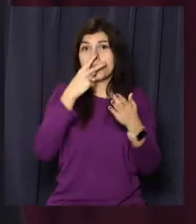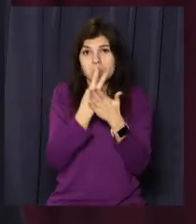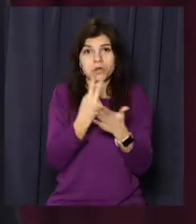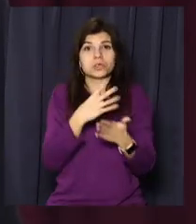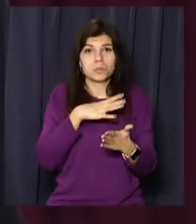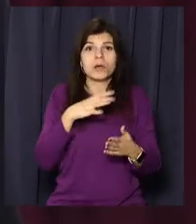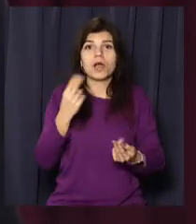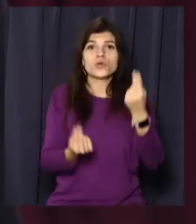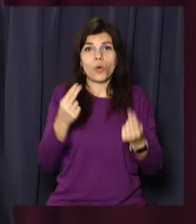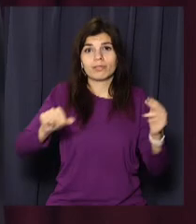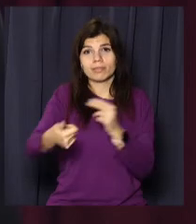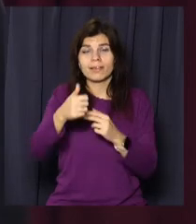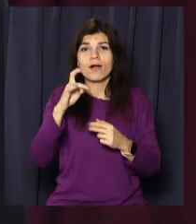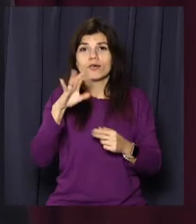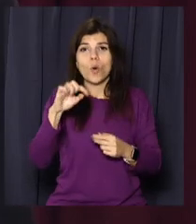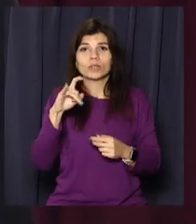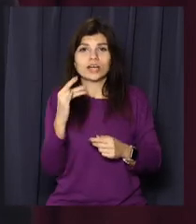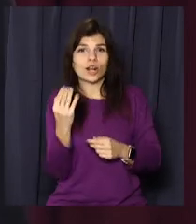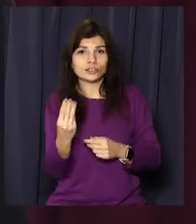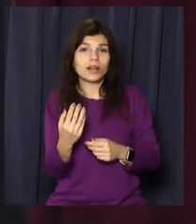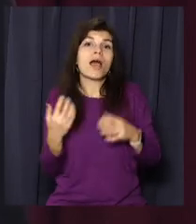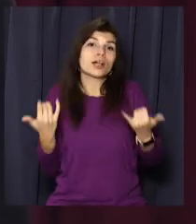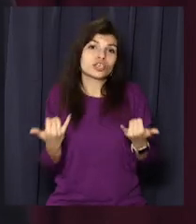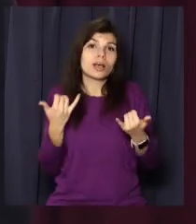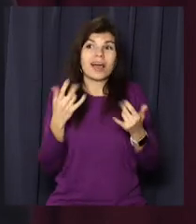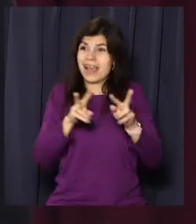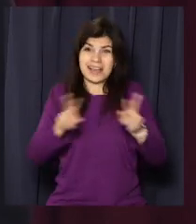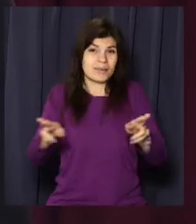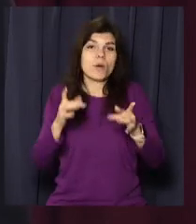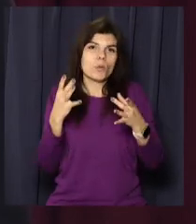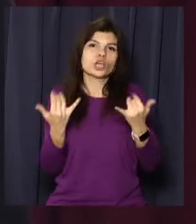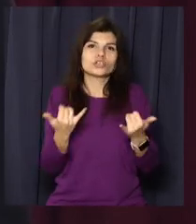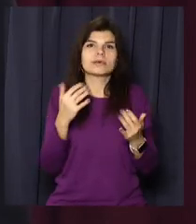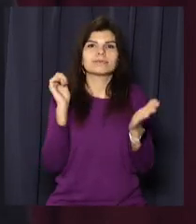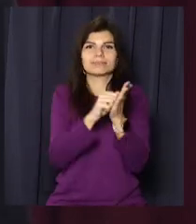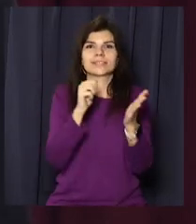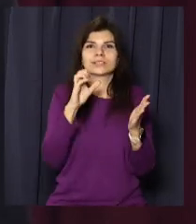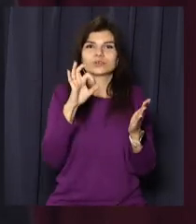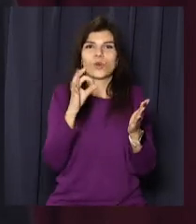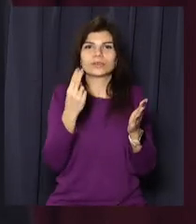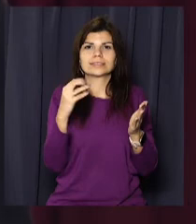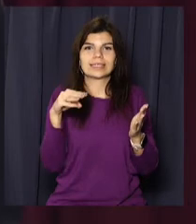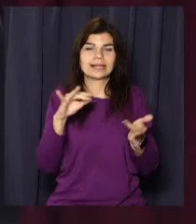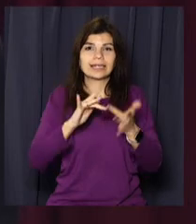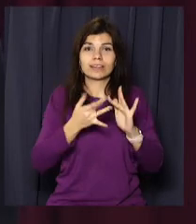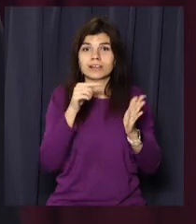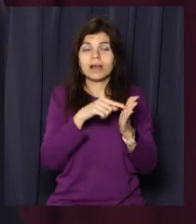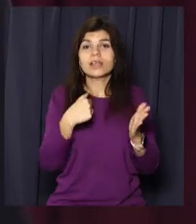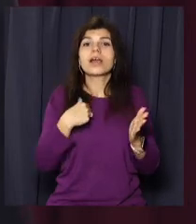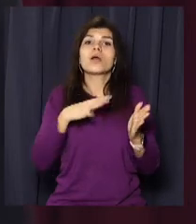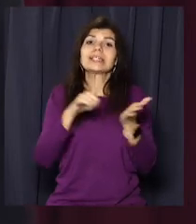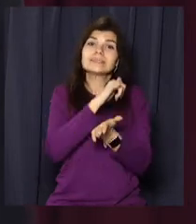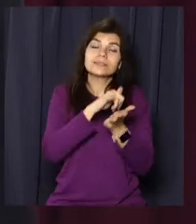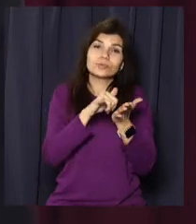показывали. Это то же самое, только сейчас снимают и выкладывают в соцсети. Просто я сначала снимал в Инстаграм, на